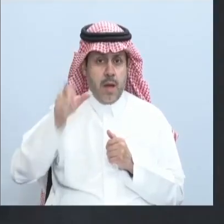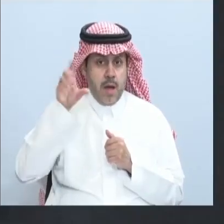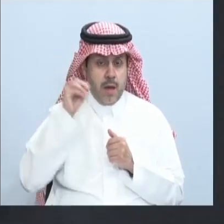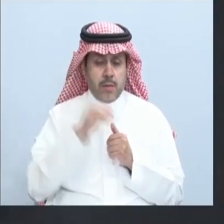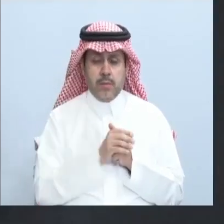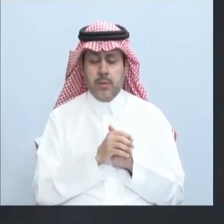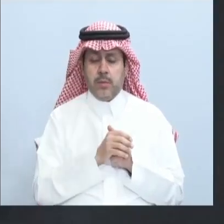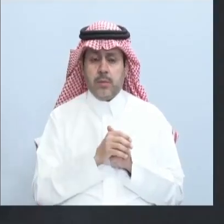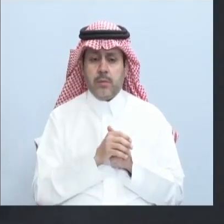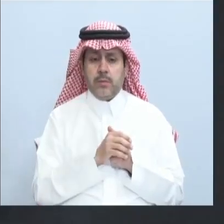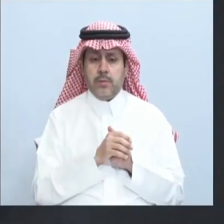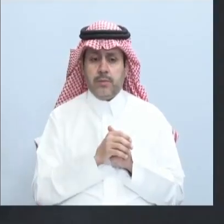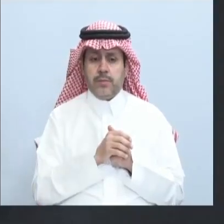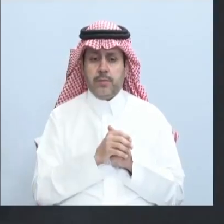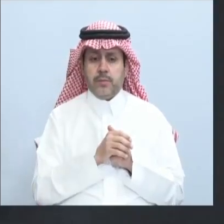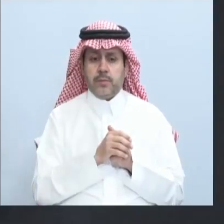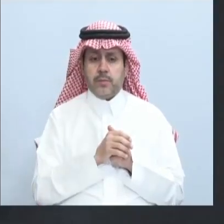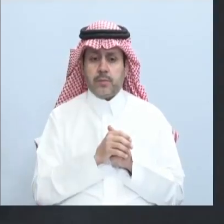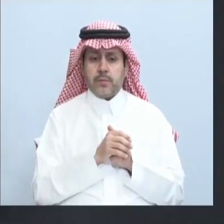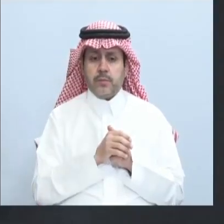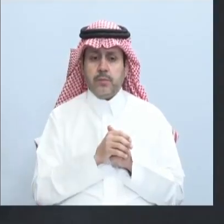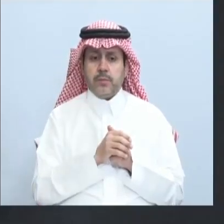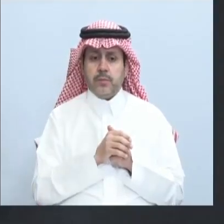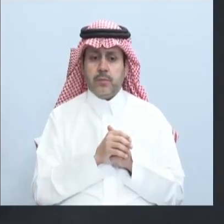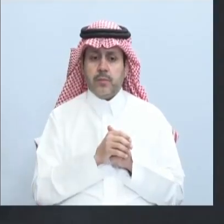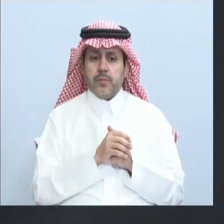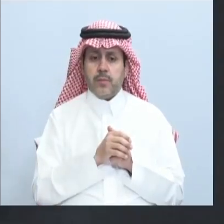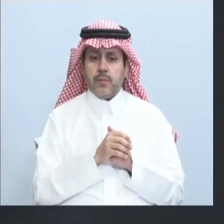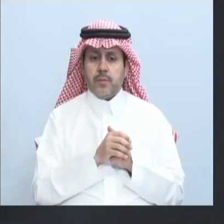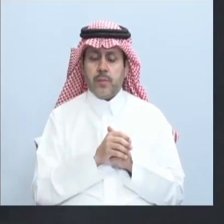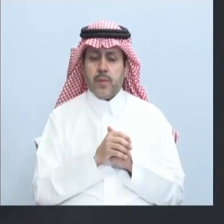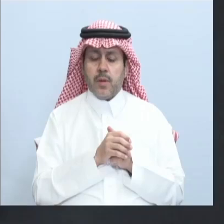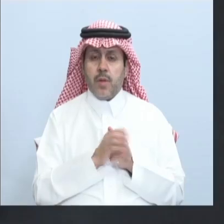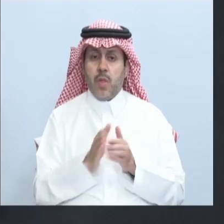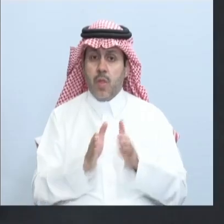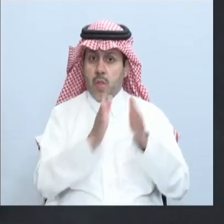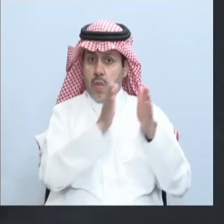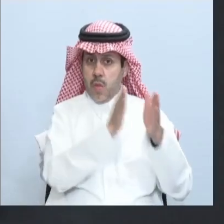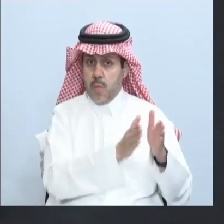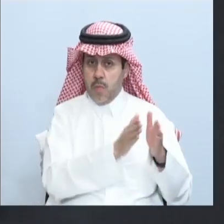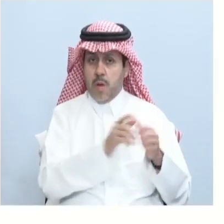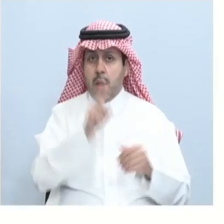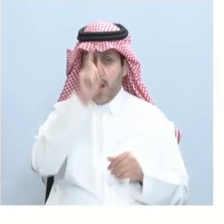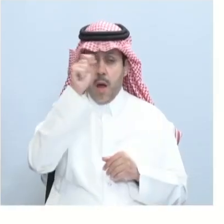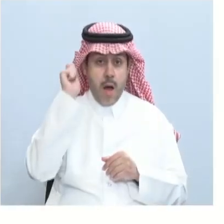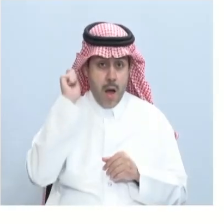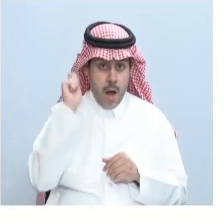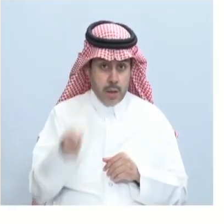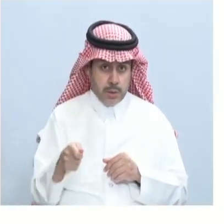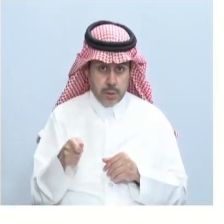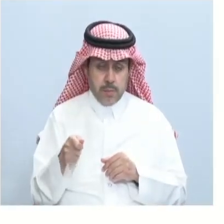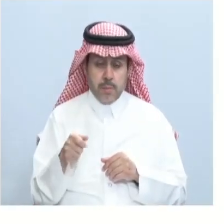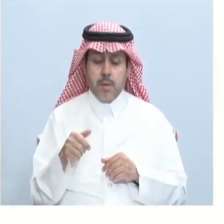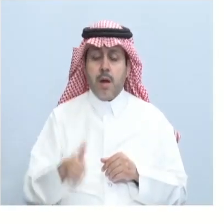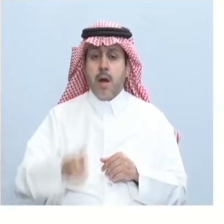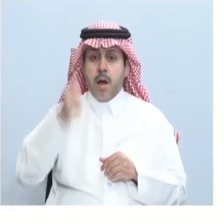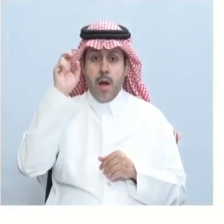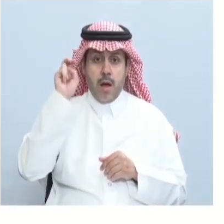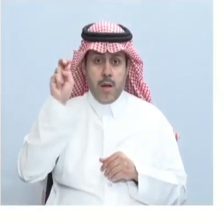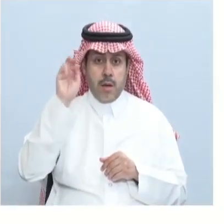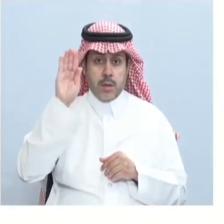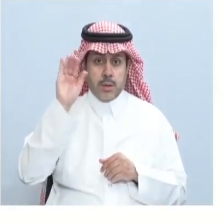يقول غير ذلك ومنهم من يقول غير ذلك ثم يقسم الله عز وجل بنفسه على